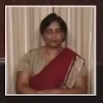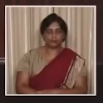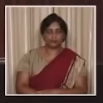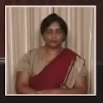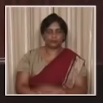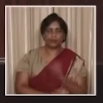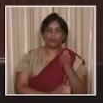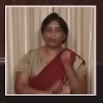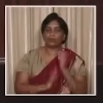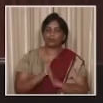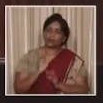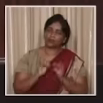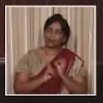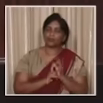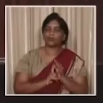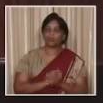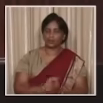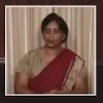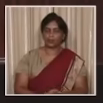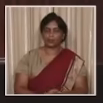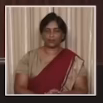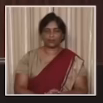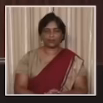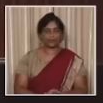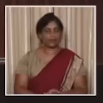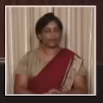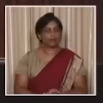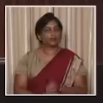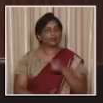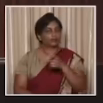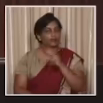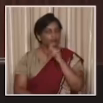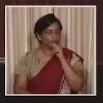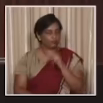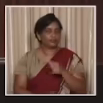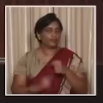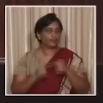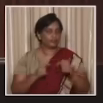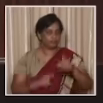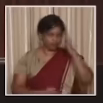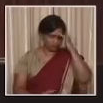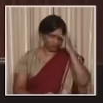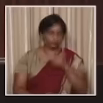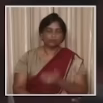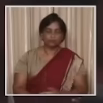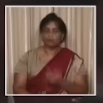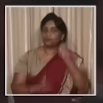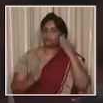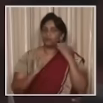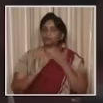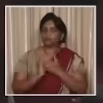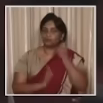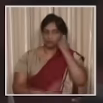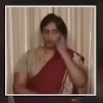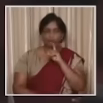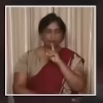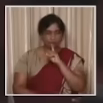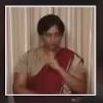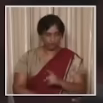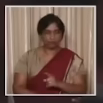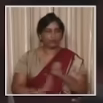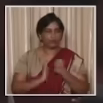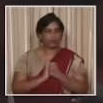මුදල් ඇමතුමා මං හිතන්නේ මෙතුමා ඇත්තටම මේ විපක්ෂ නායකතුමා මේ සම්බන්ධයෙන් අදහස් ප්‍රකාශ කරා.